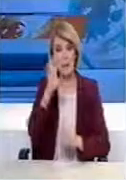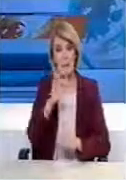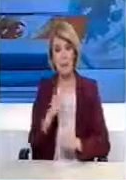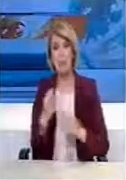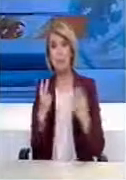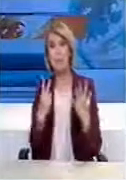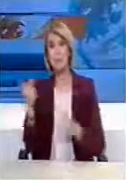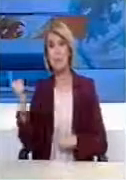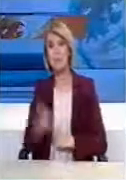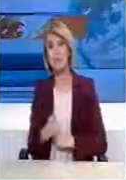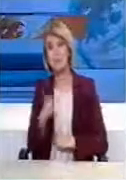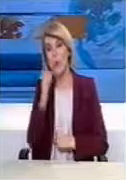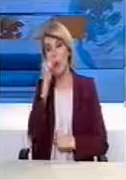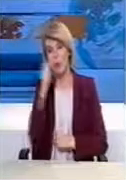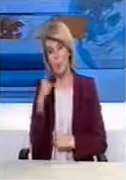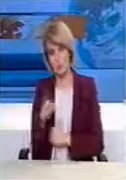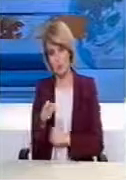άνδρες.